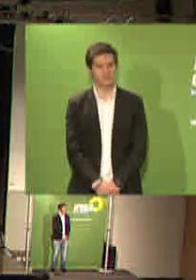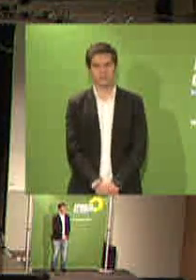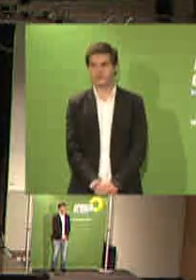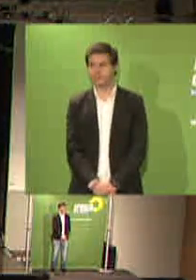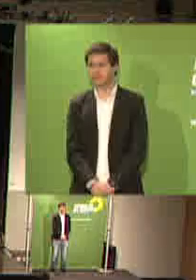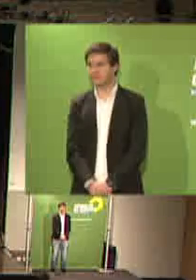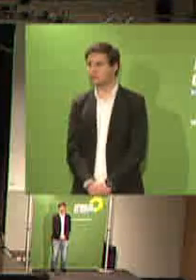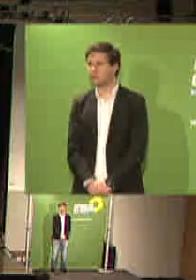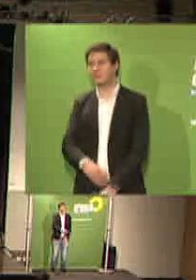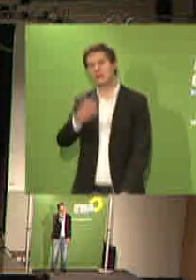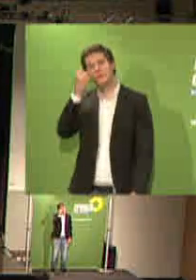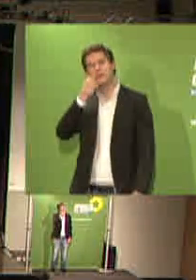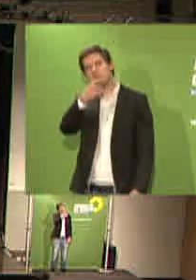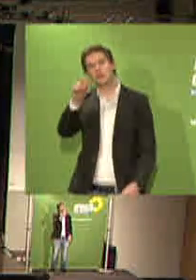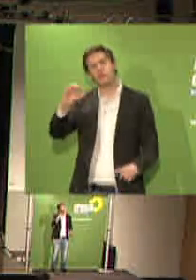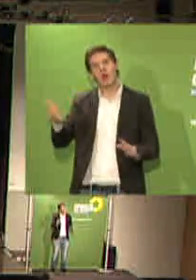Jetzt noch mal Hände hoch,